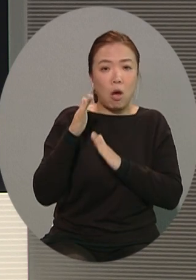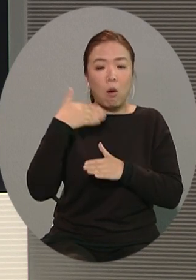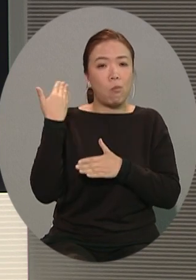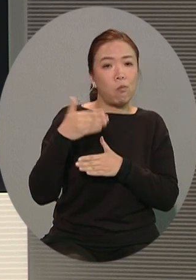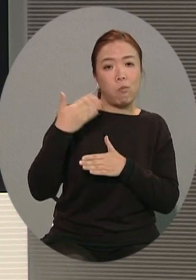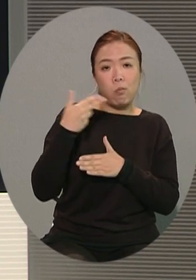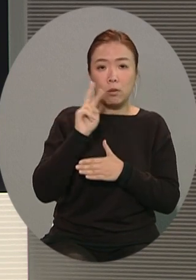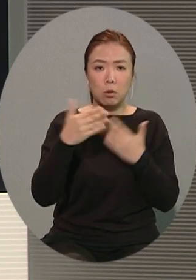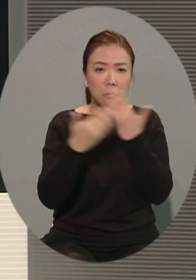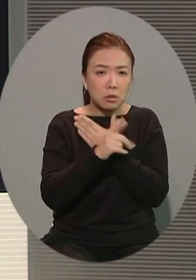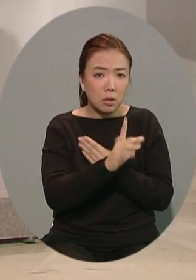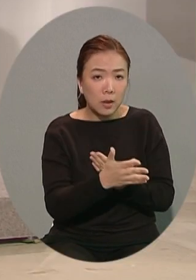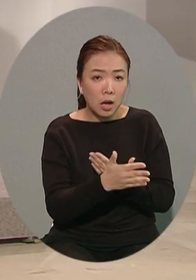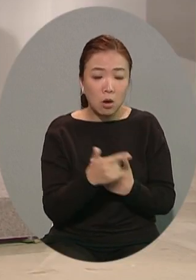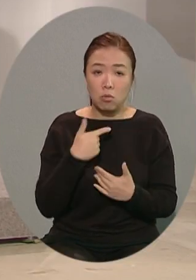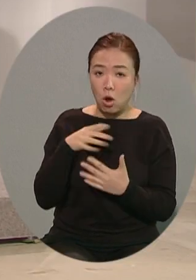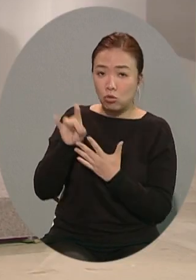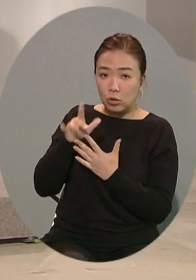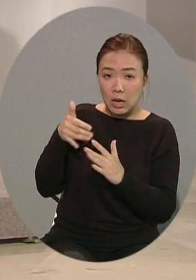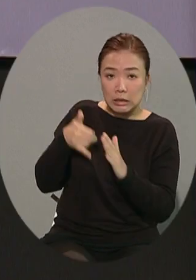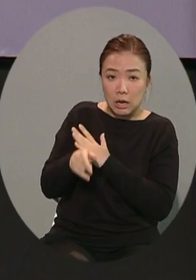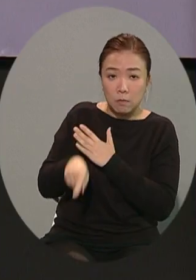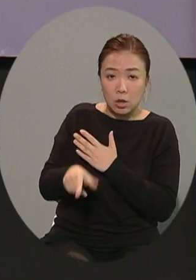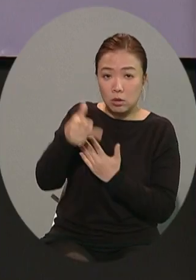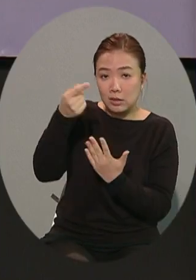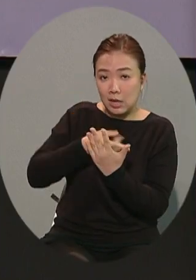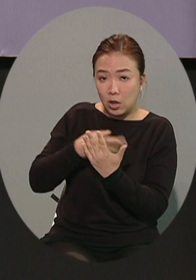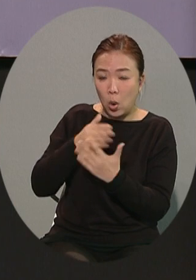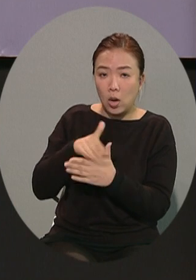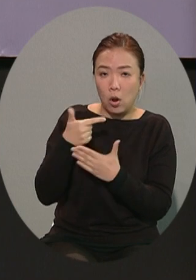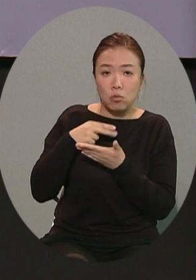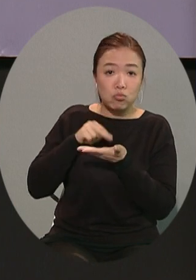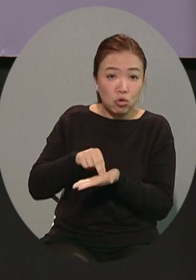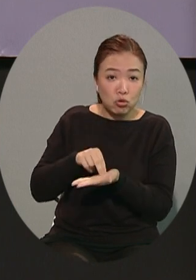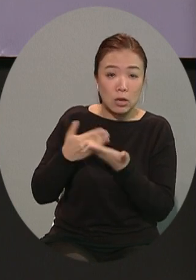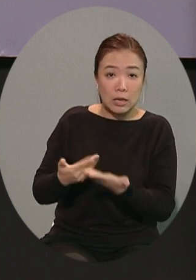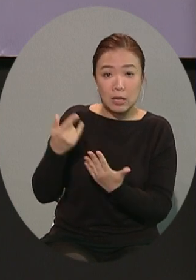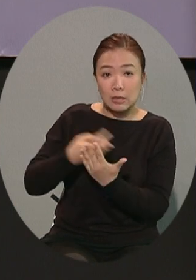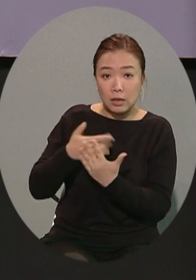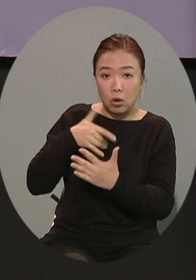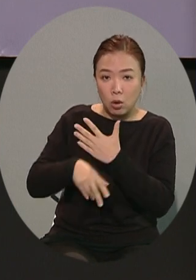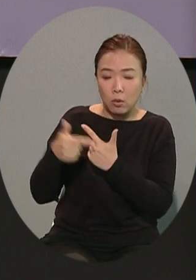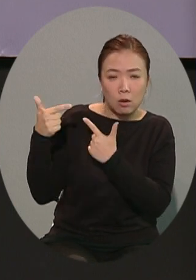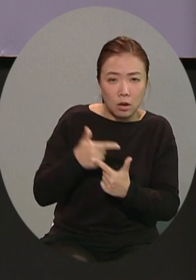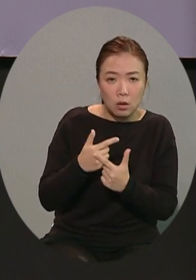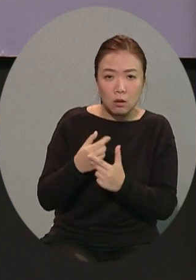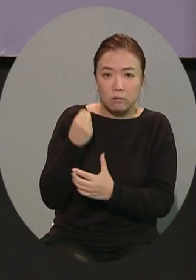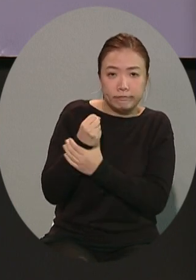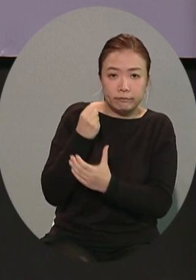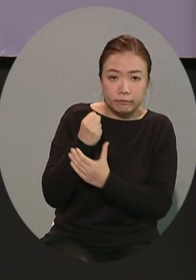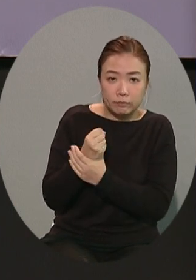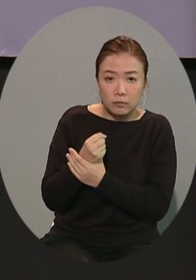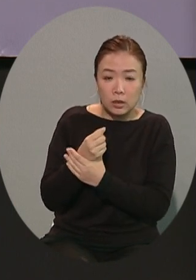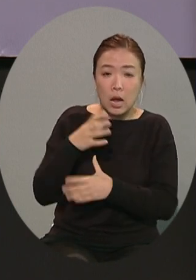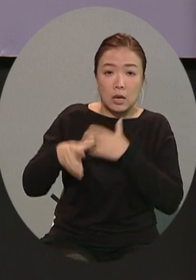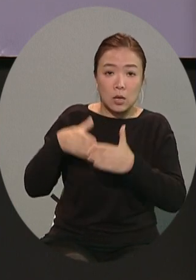住電視機嘅。 我哋選擇去加入呢個制度，因為我哋相信我哋要繼續入呢個制度入面去掙扎。議會